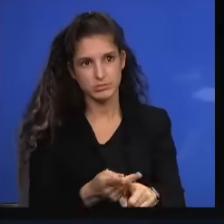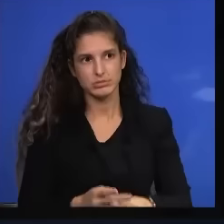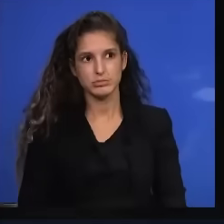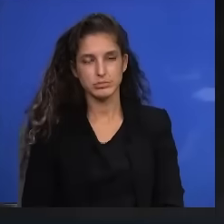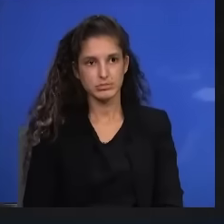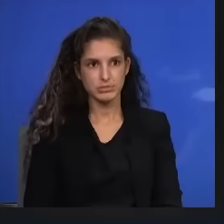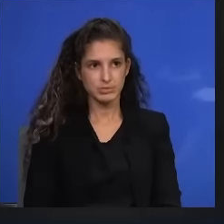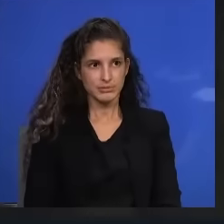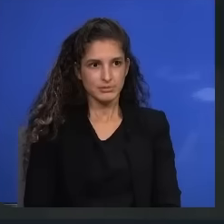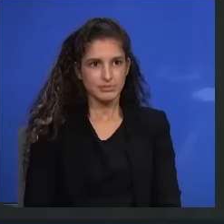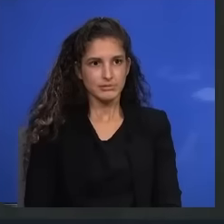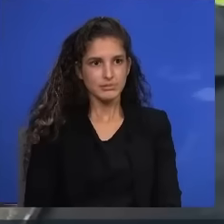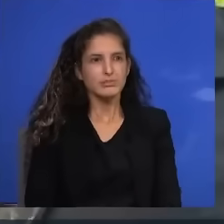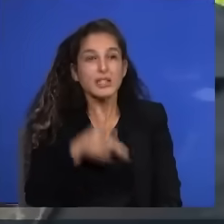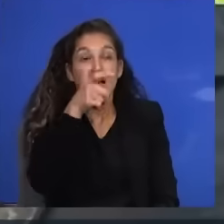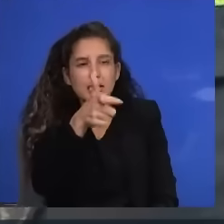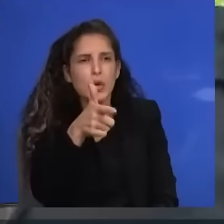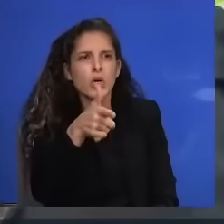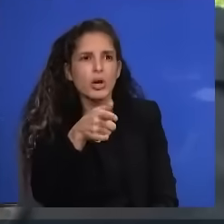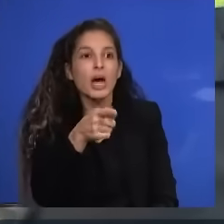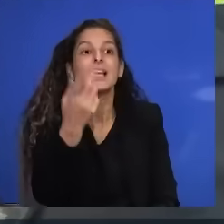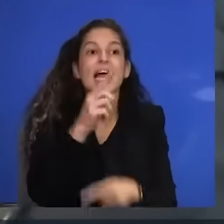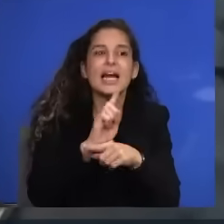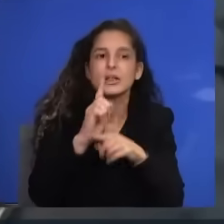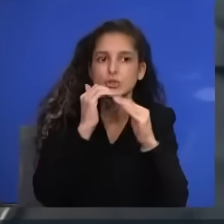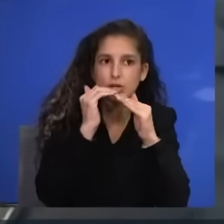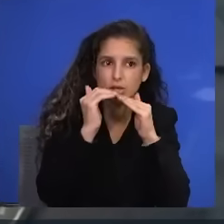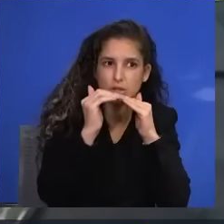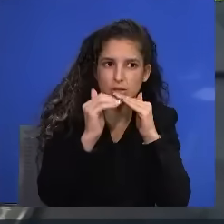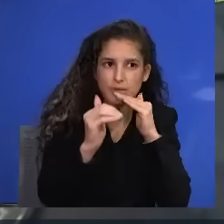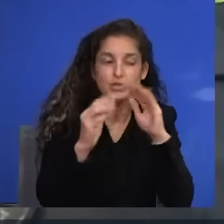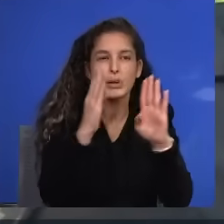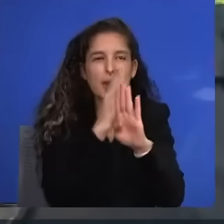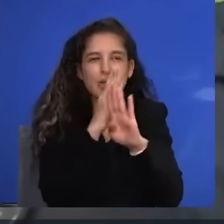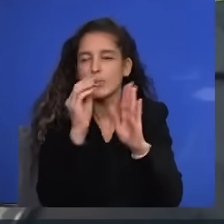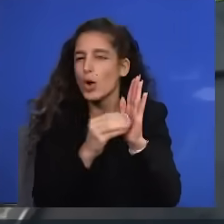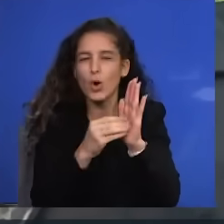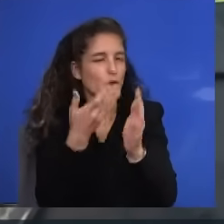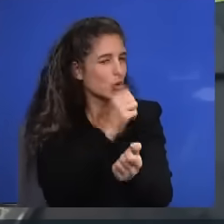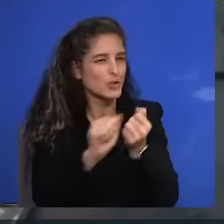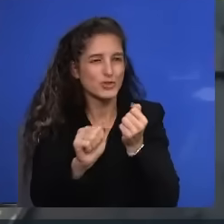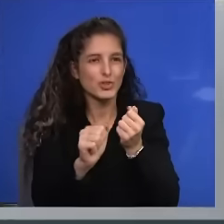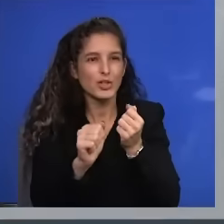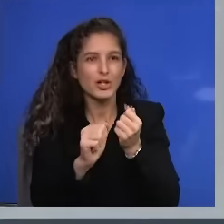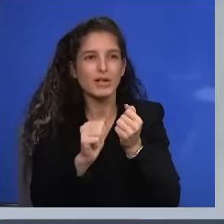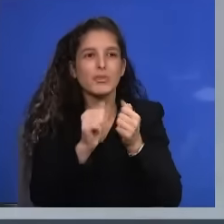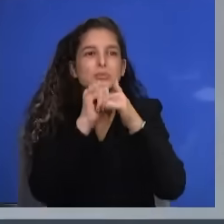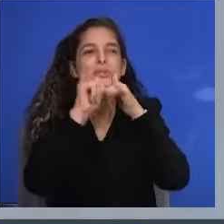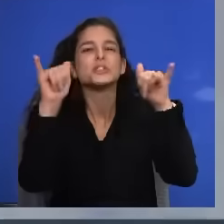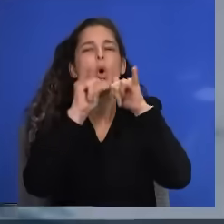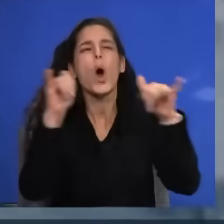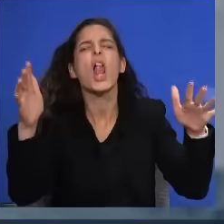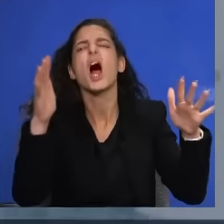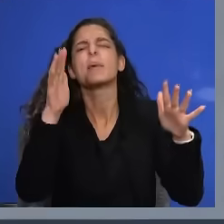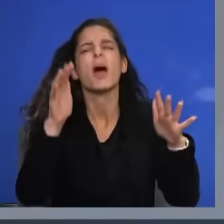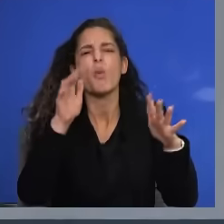יריתי בוודאות. היה לרגע שקט והבנו שאותם מחבלים עוד לא חוסלו והם ממשיכים לצעוק על האכבר. הוא